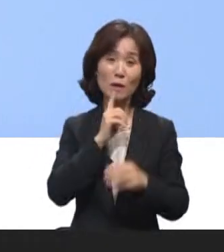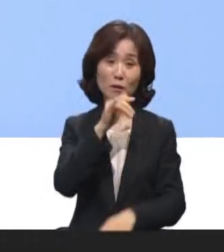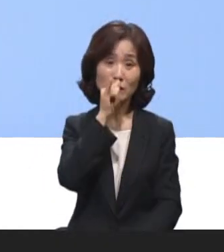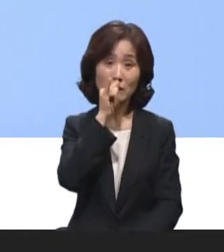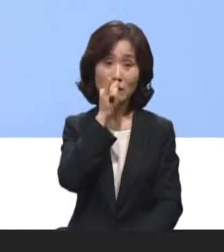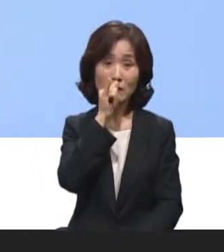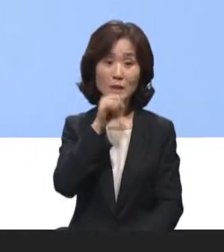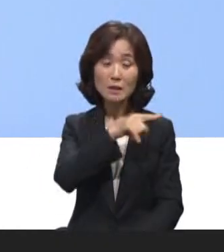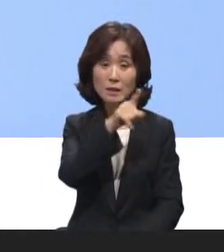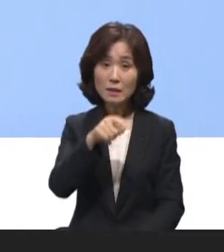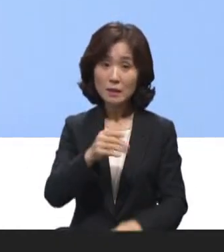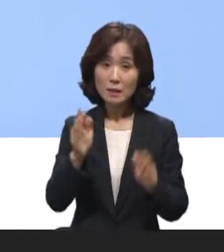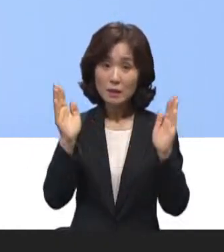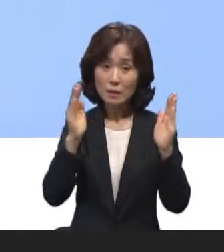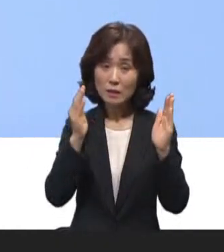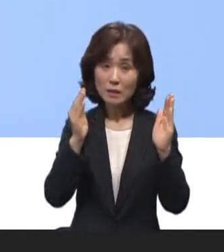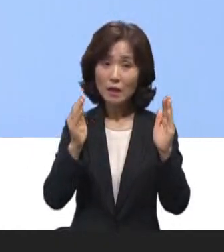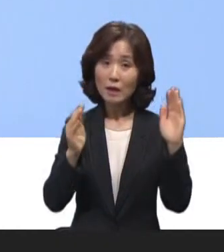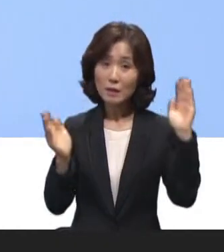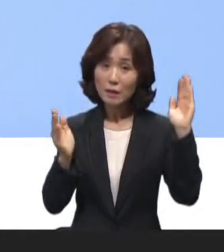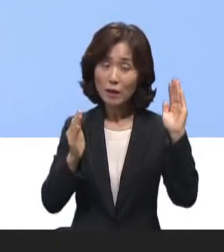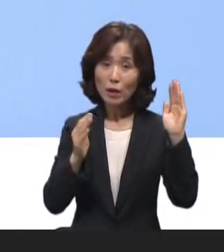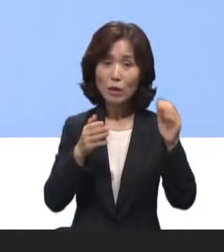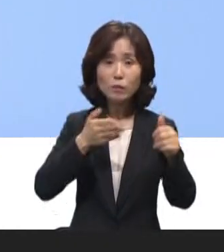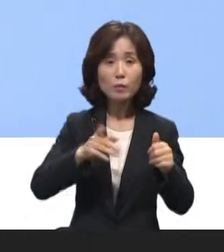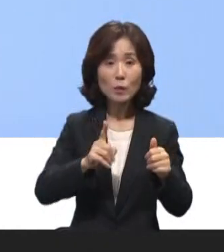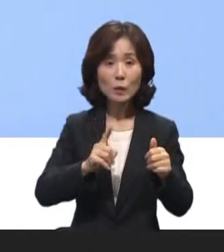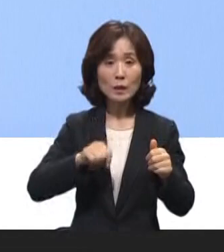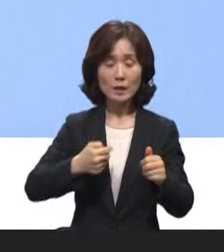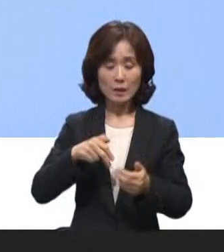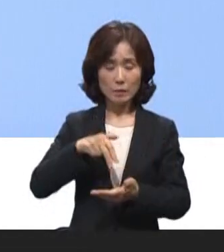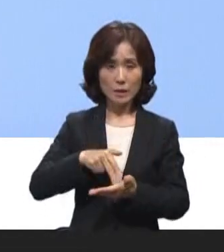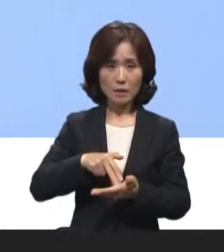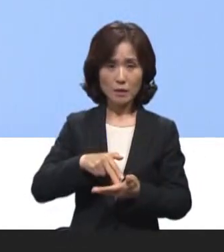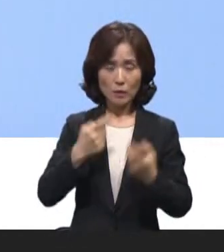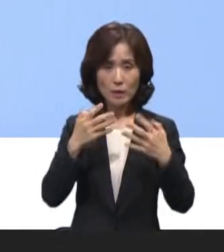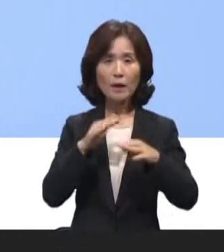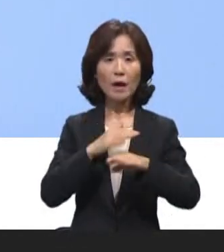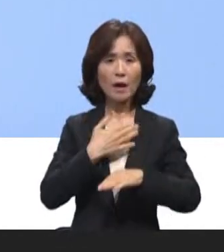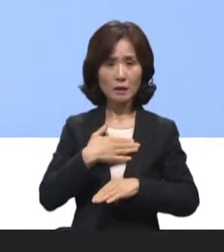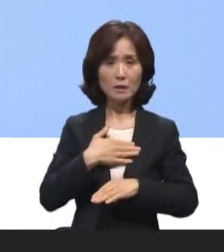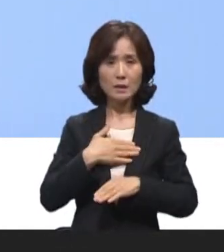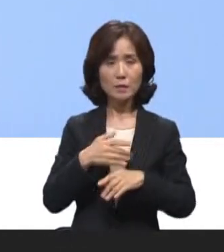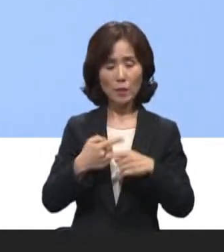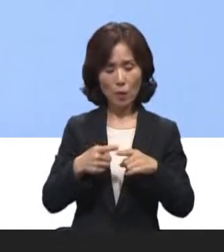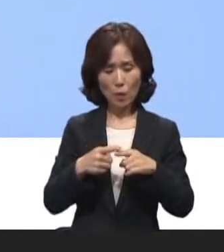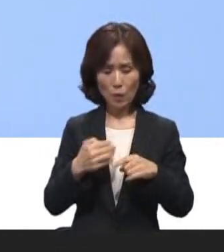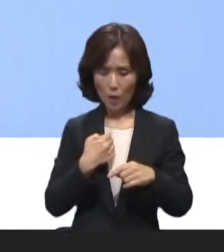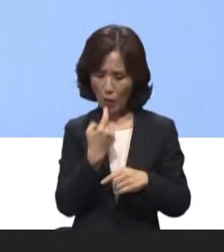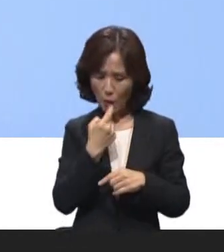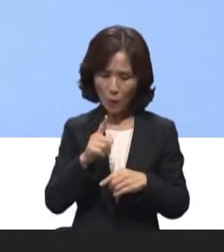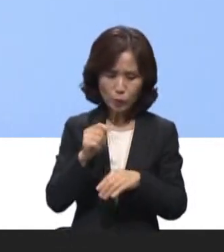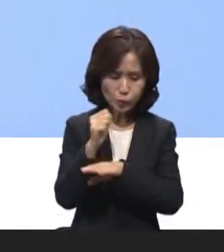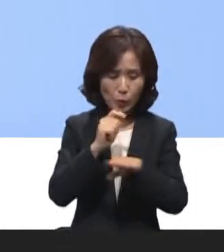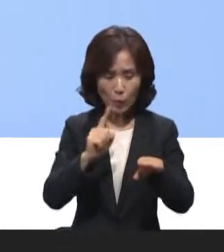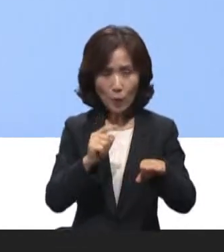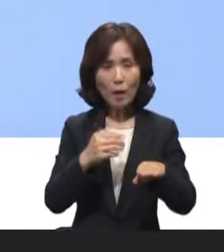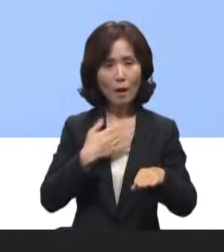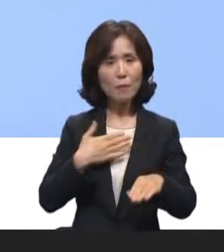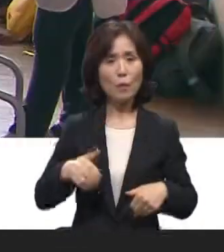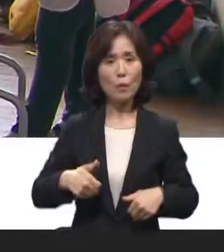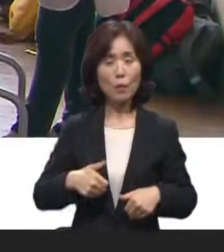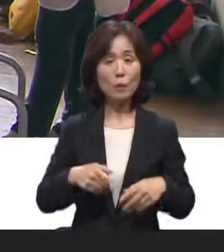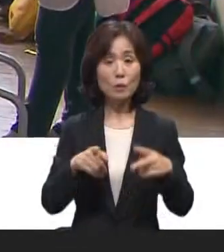학생들에게 좀 권장하고 싶은 것은 자신의 상황을 정확하게 아는 즉 진단에 과정에 필요한 것 같습니다 특히 학생들이 초등학교 있다가